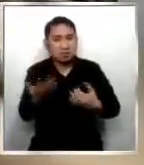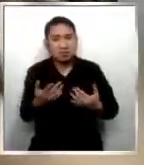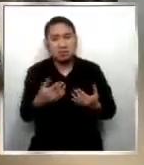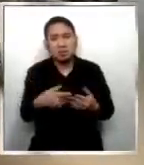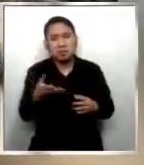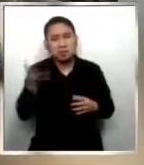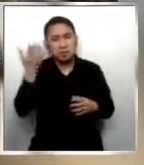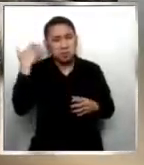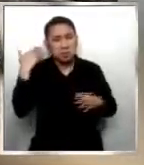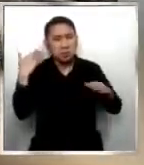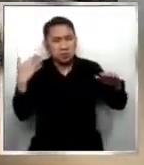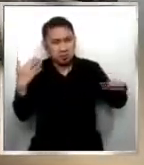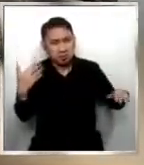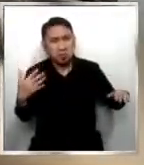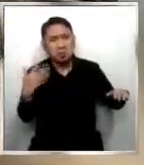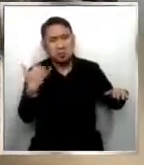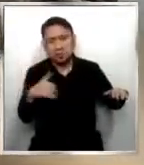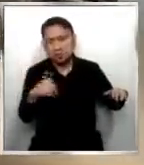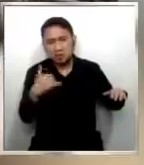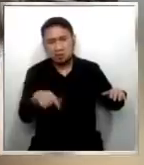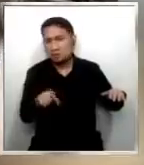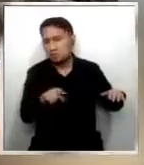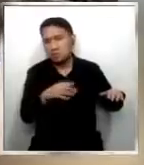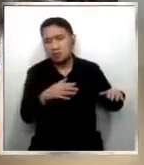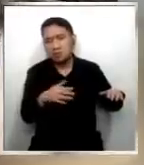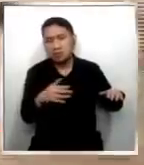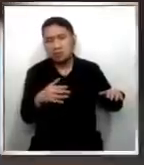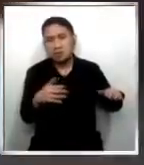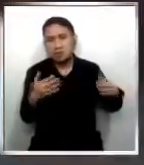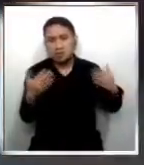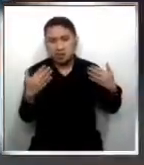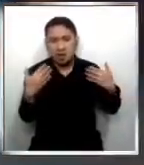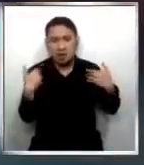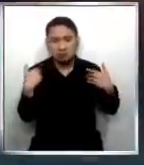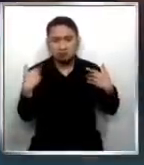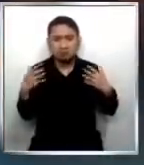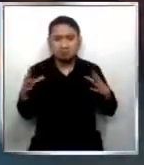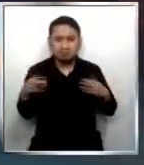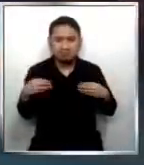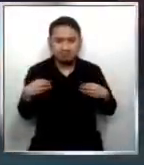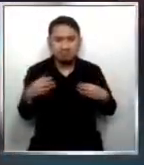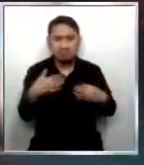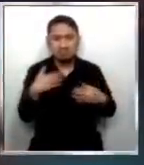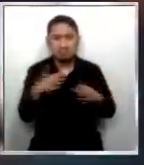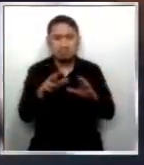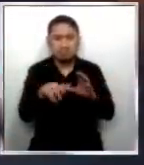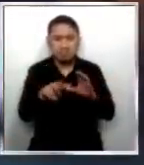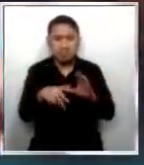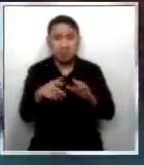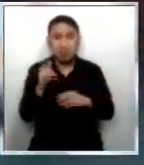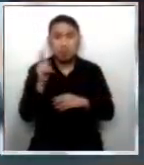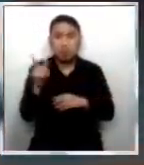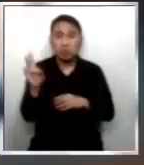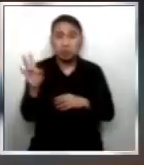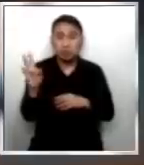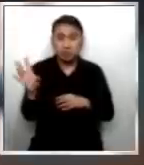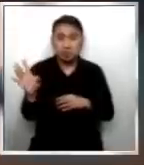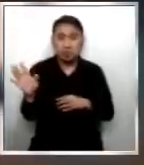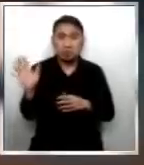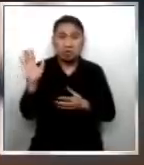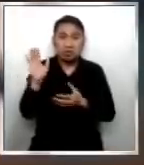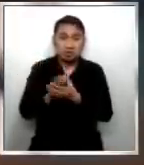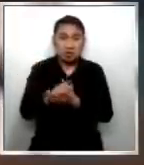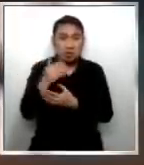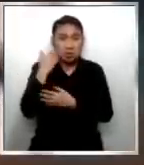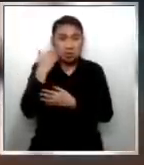ito dinadala ko na ng aking kapansanan. Taong 2017 ang pumanaw ang kanyang mister. Kaya mag-isa